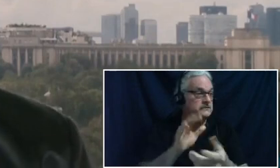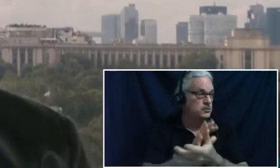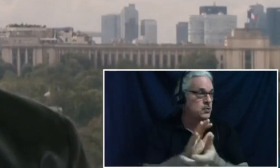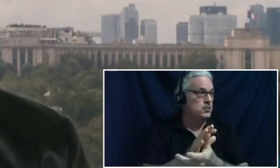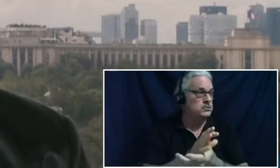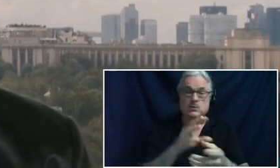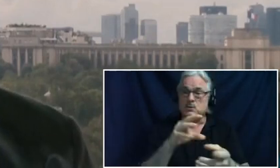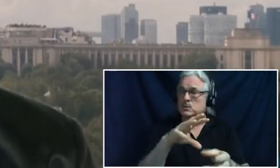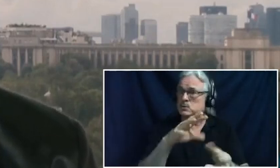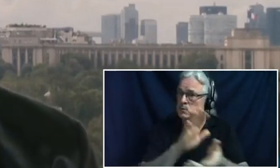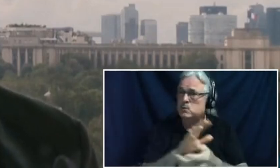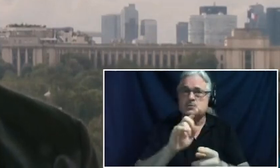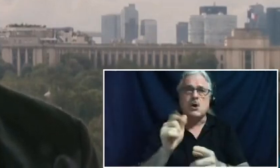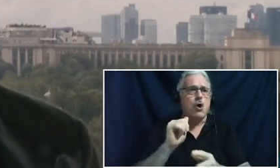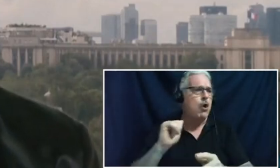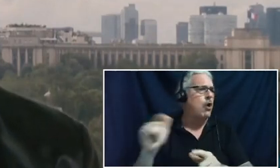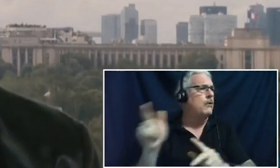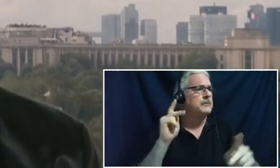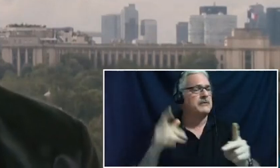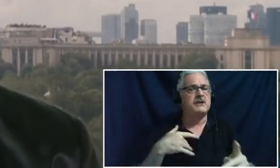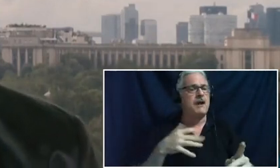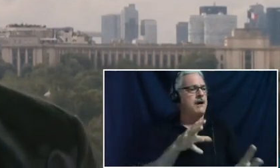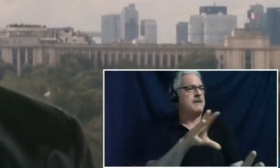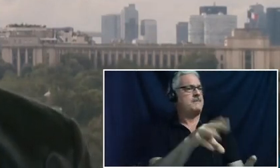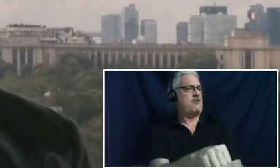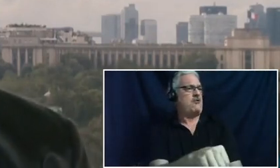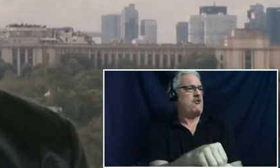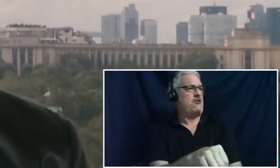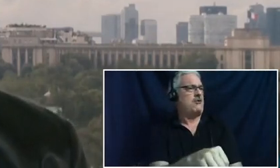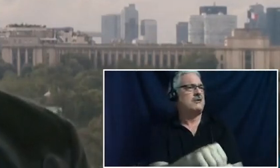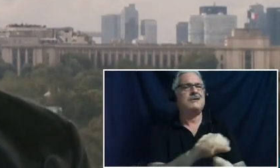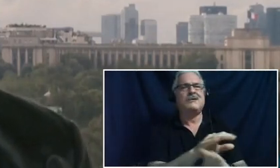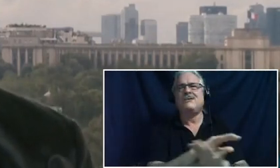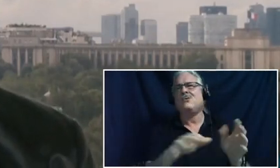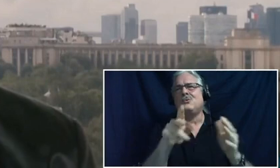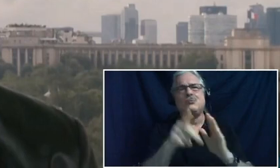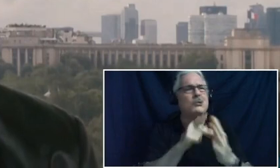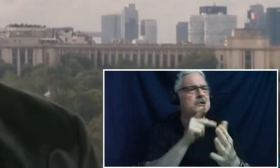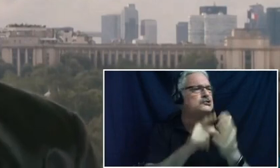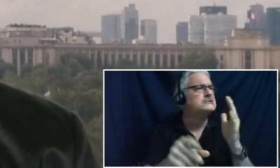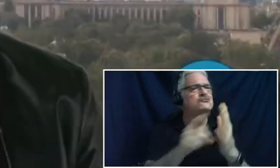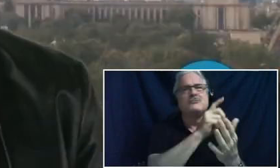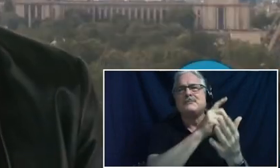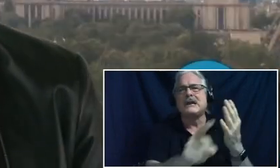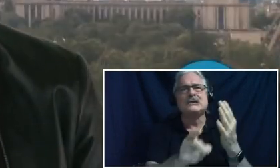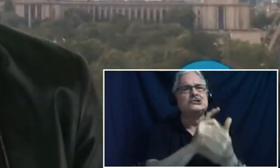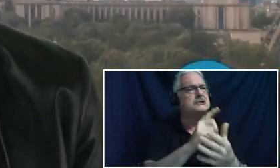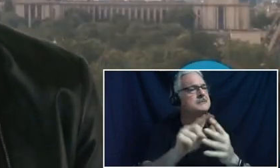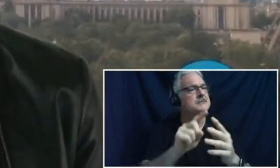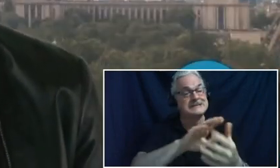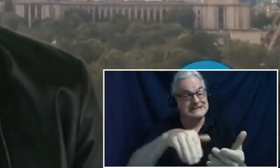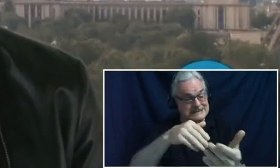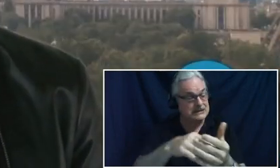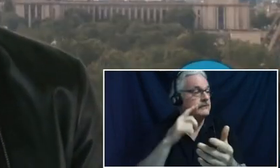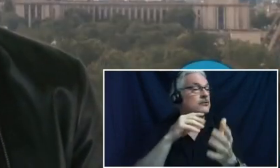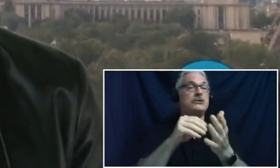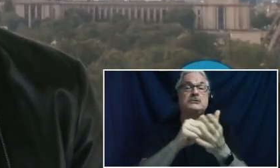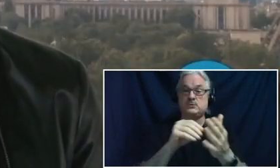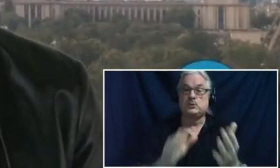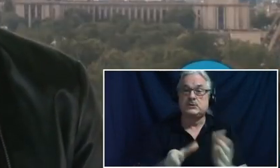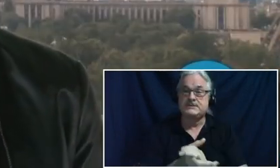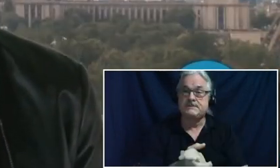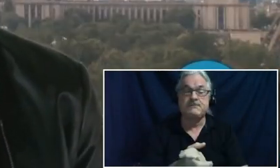l'UNESCO est décidée à appuyer ses États membres dans ces aspects. Aujourd'hui, nous avons l'occasion de rendre l'éducation plus inclusive, ce qui est la pierre angulaire d'une société